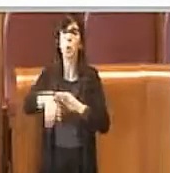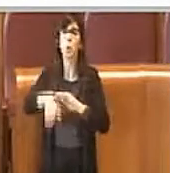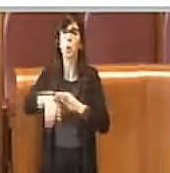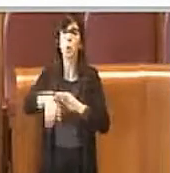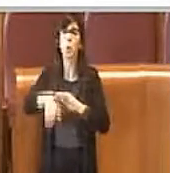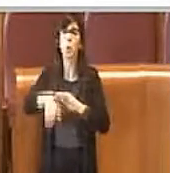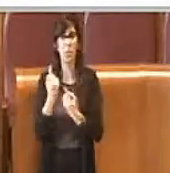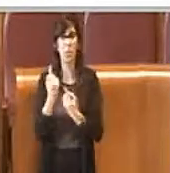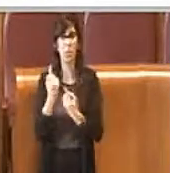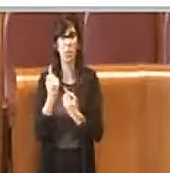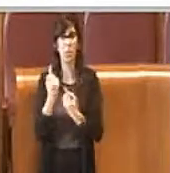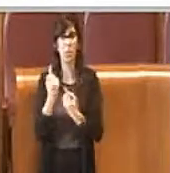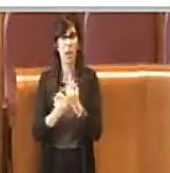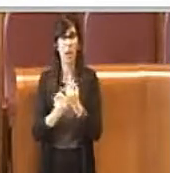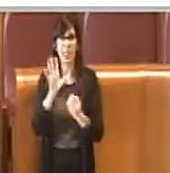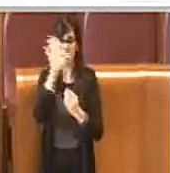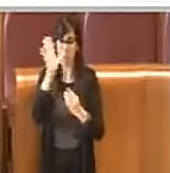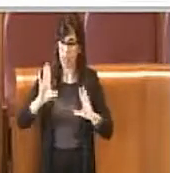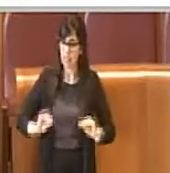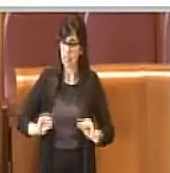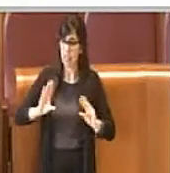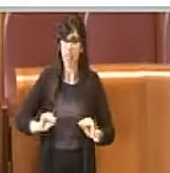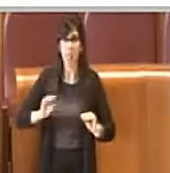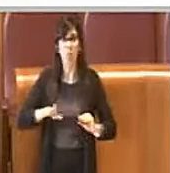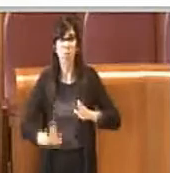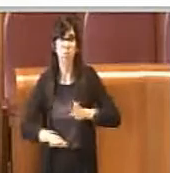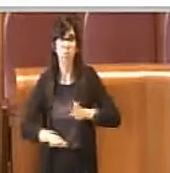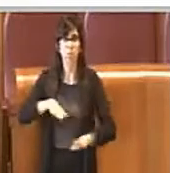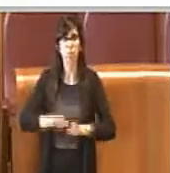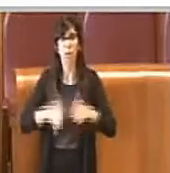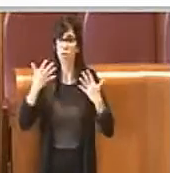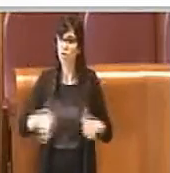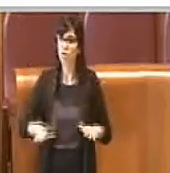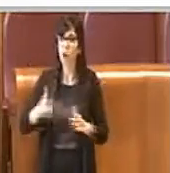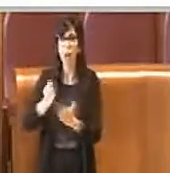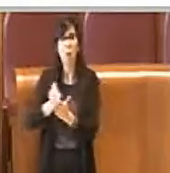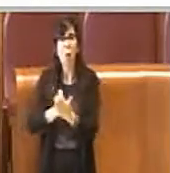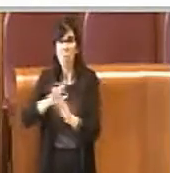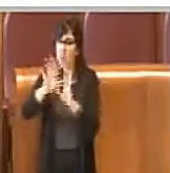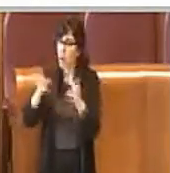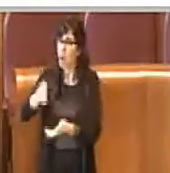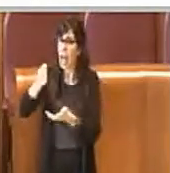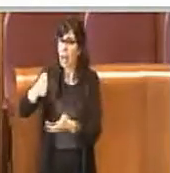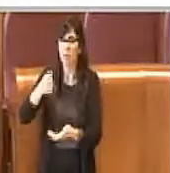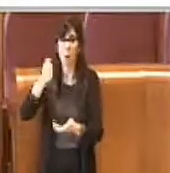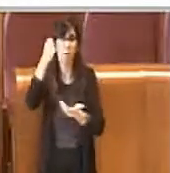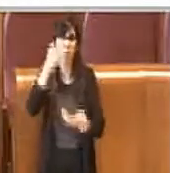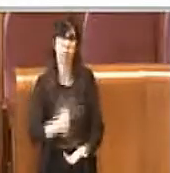questa palude in cui il patrimonio è veramente